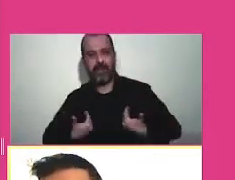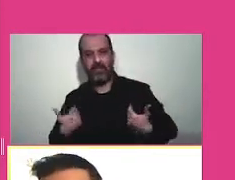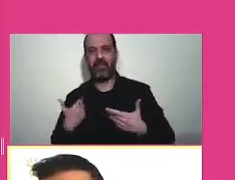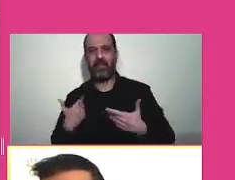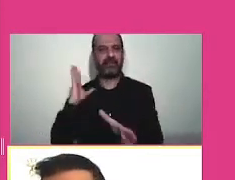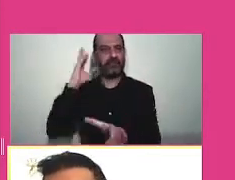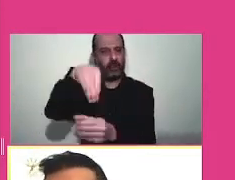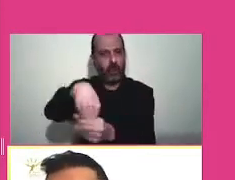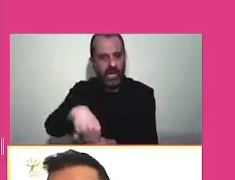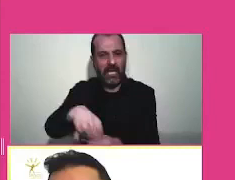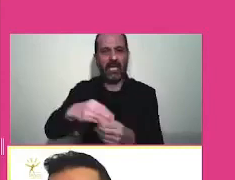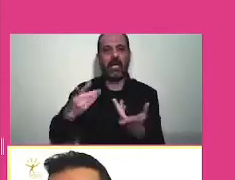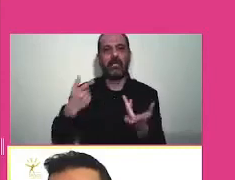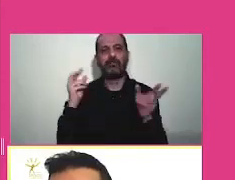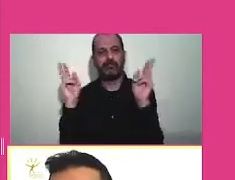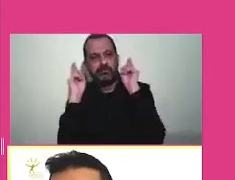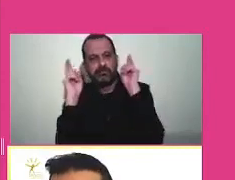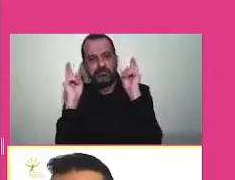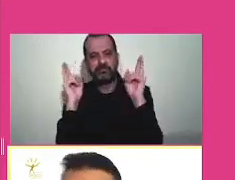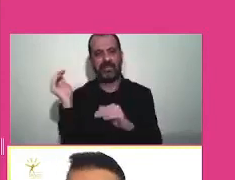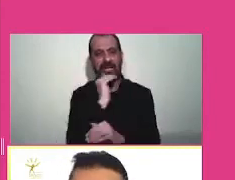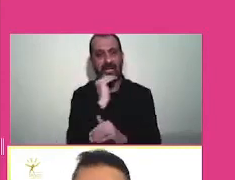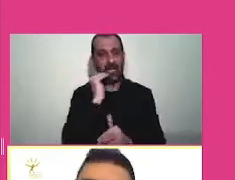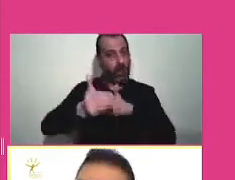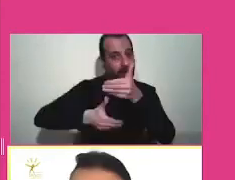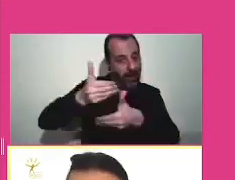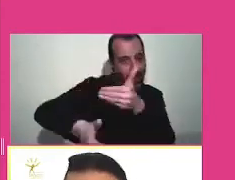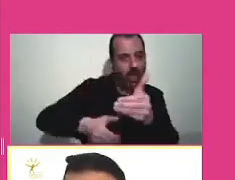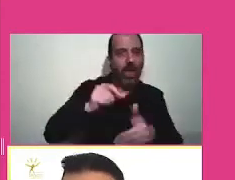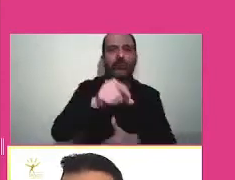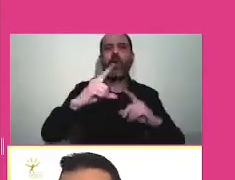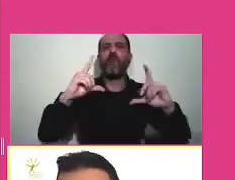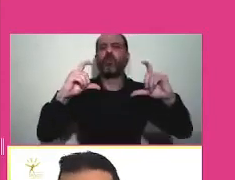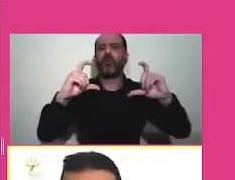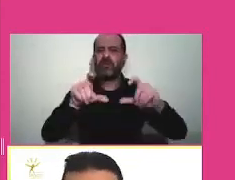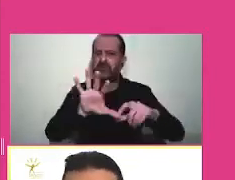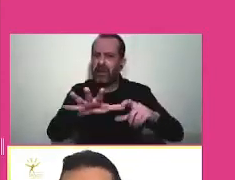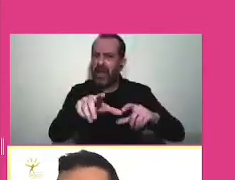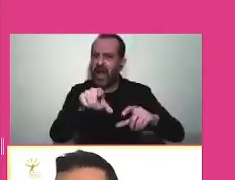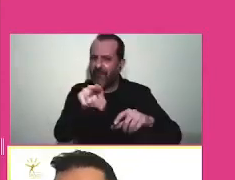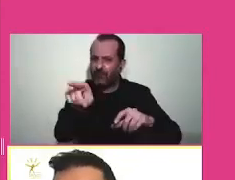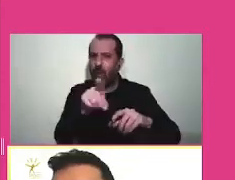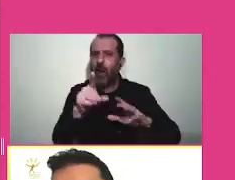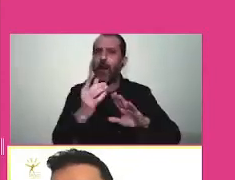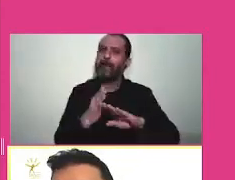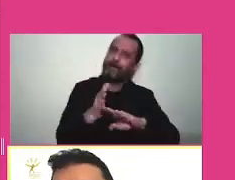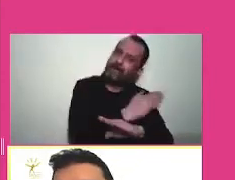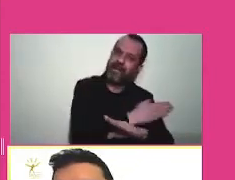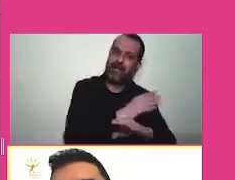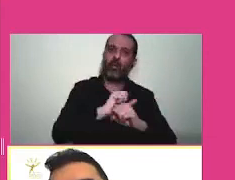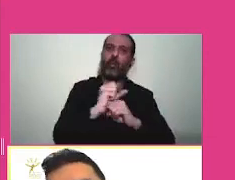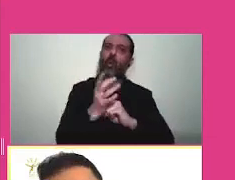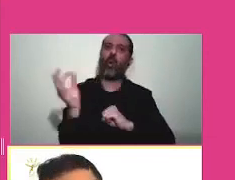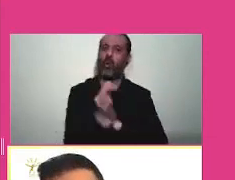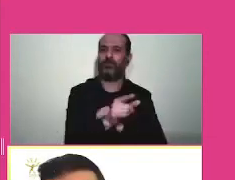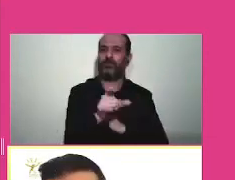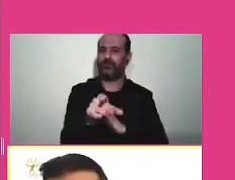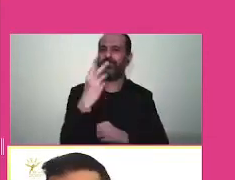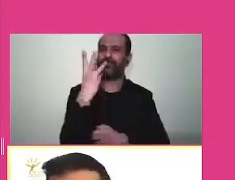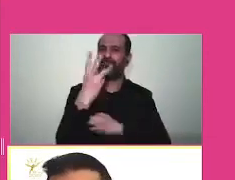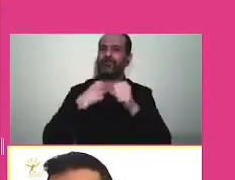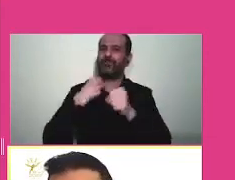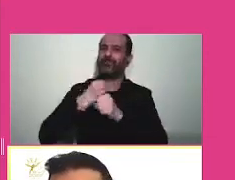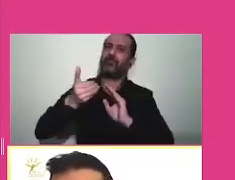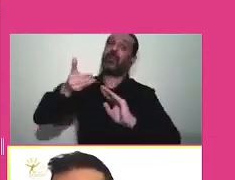και για να δώσω και μια ελπίδα ότι θα φτάσουμε πολύ γρήγορα. Είναι φωτογραφίες περίπου πριν την πανδημία, πριν 3 χρόνια. Και εκεί θέλουμε να